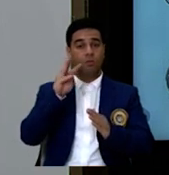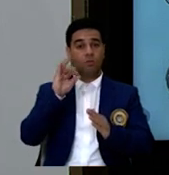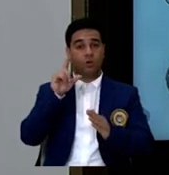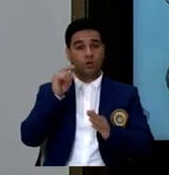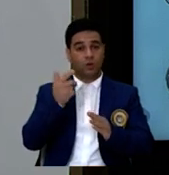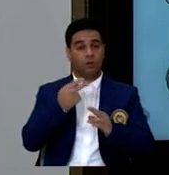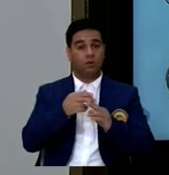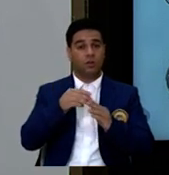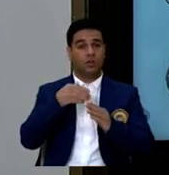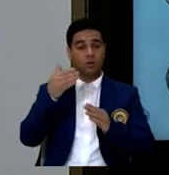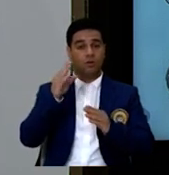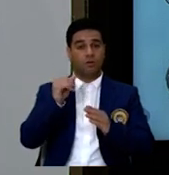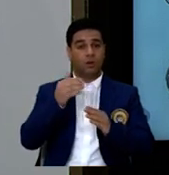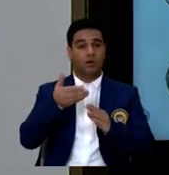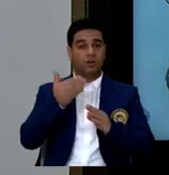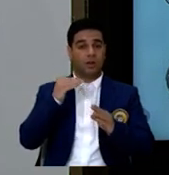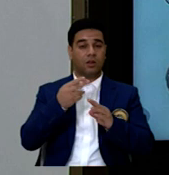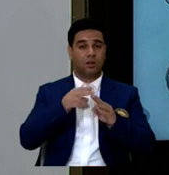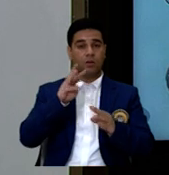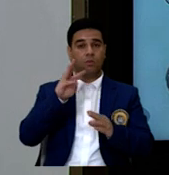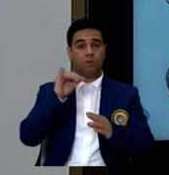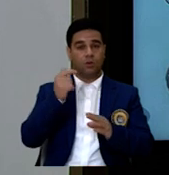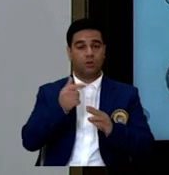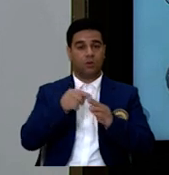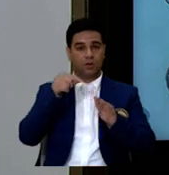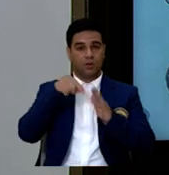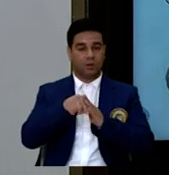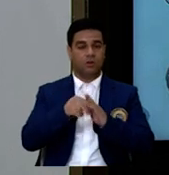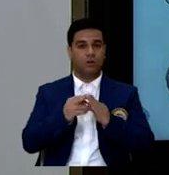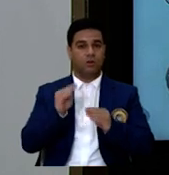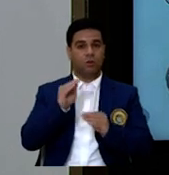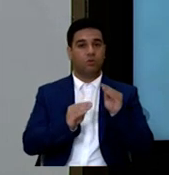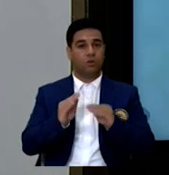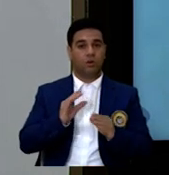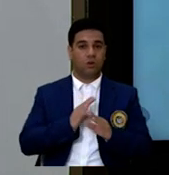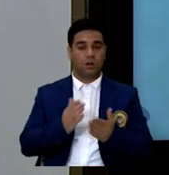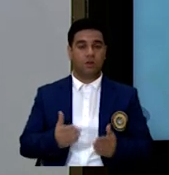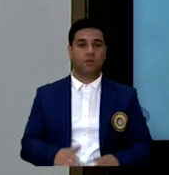nervlaridan va orqa miya chiquvchi nervlaridan tuzilgan.